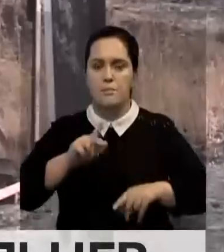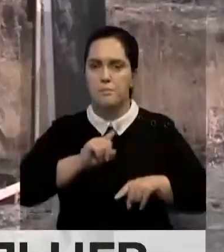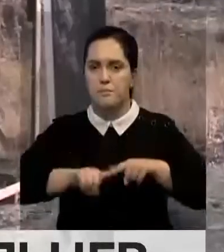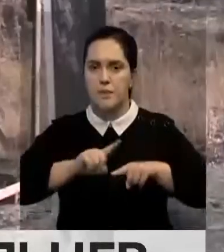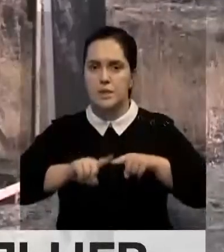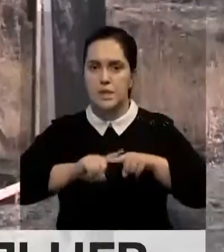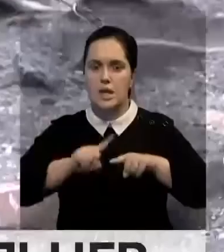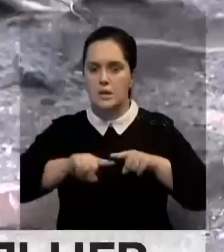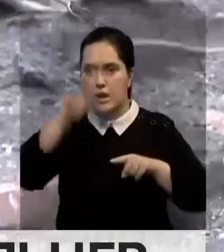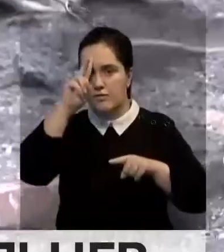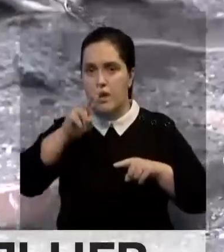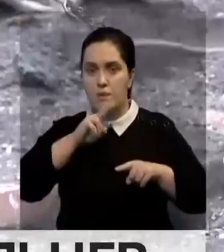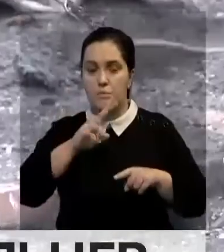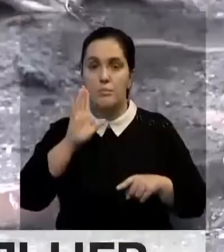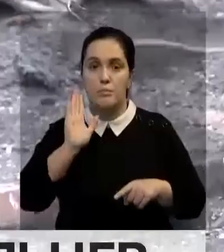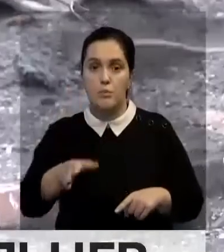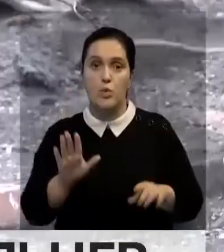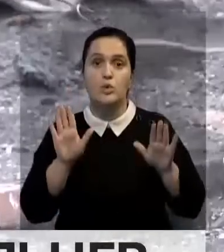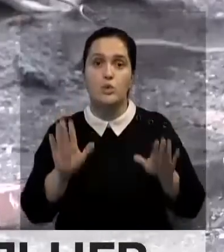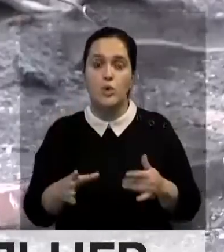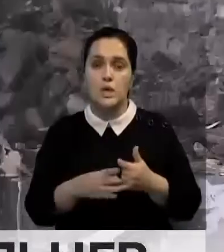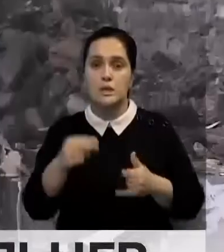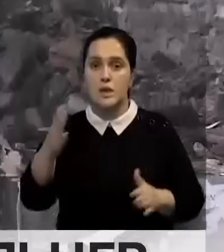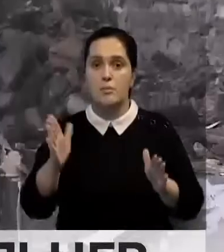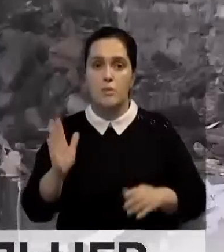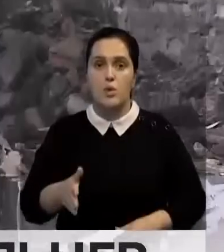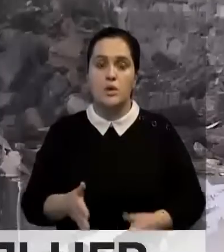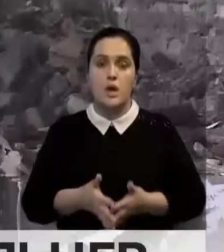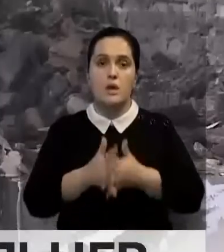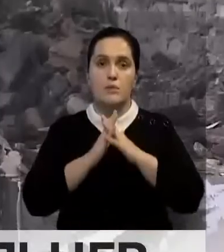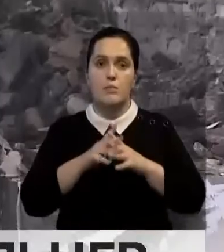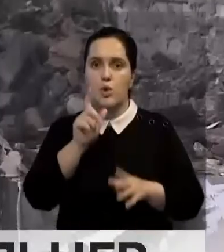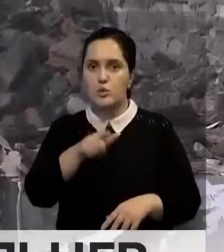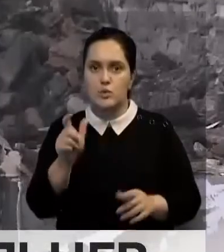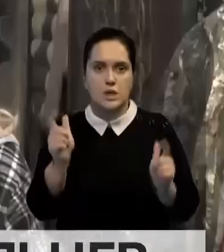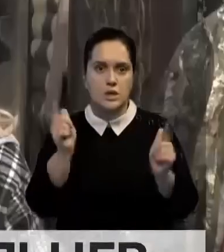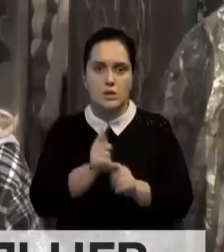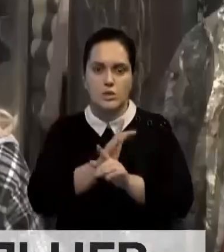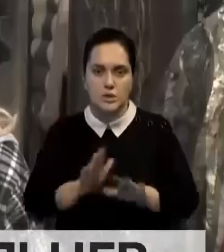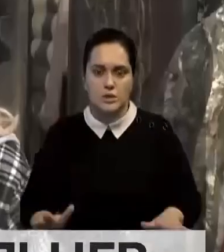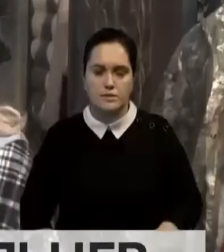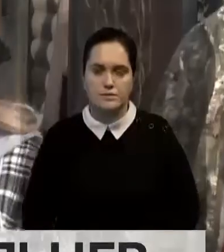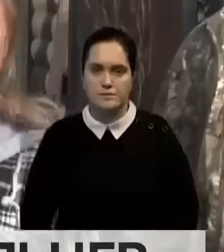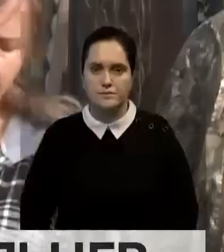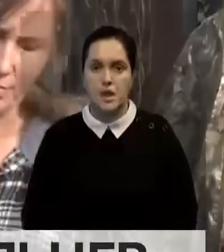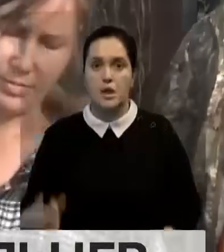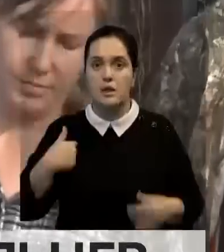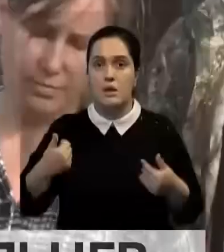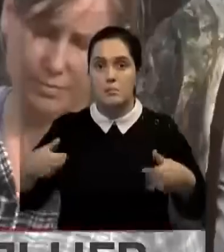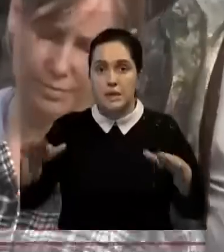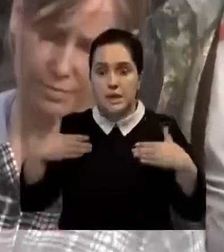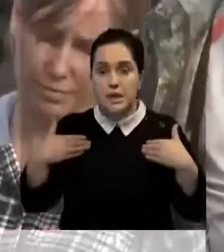ближайшие 2,5 месяца. Только участки, где будут возводить жилье, людей не устраивают. Нам предлагают на данный